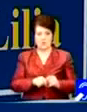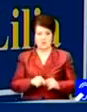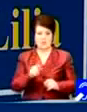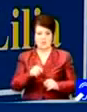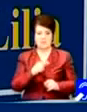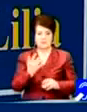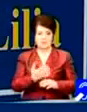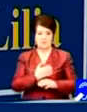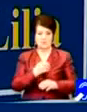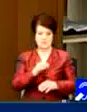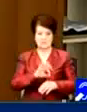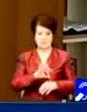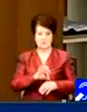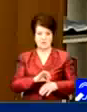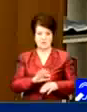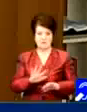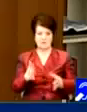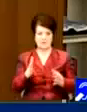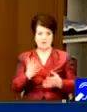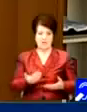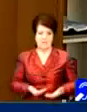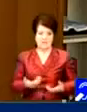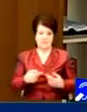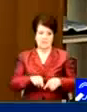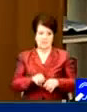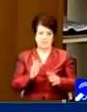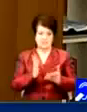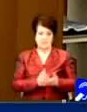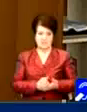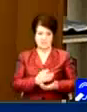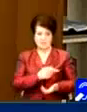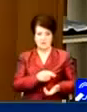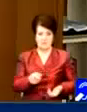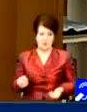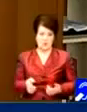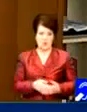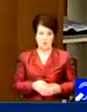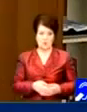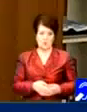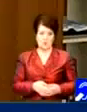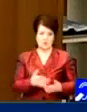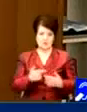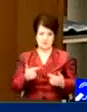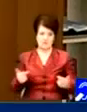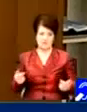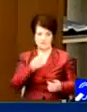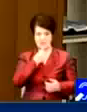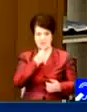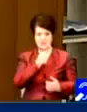rutină. Vestea a fost ca un trăsnet. Viața este așa că pe parcurs ne pune la diverse